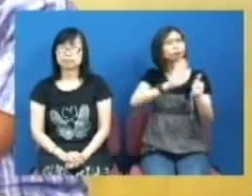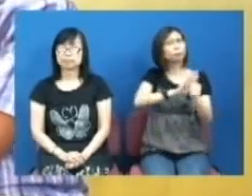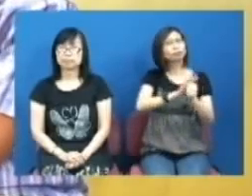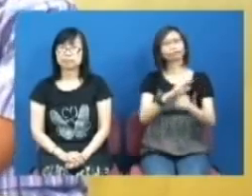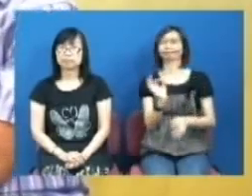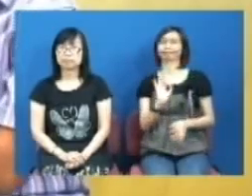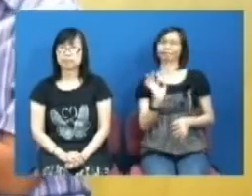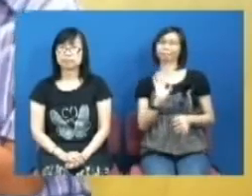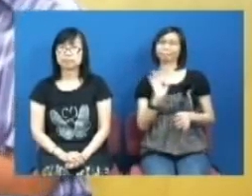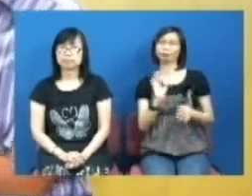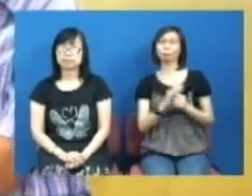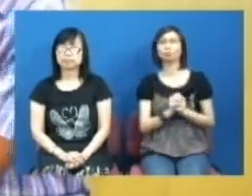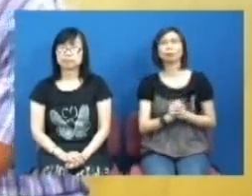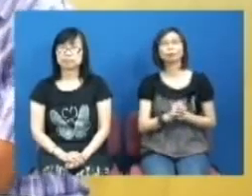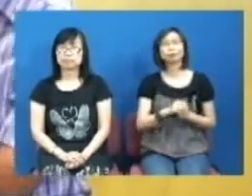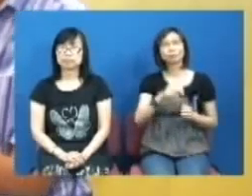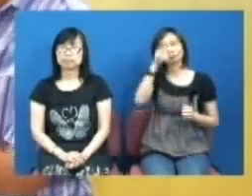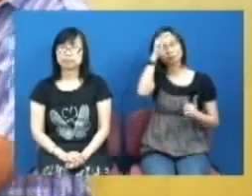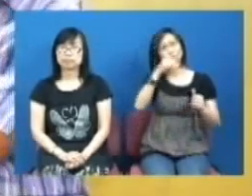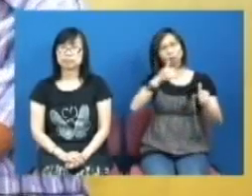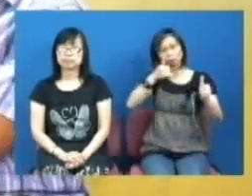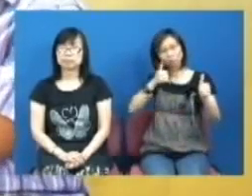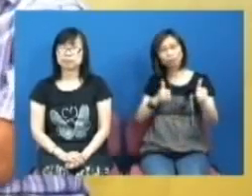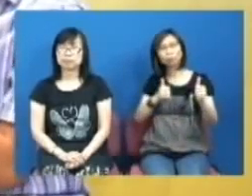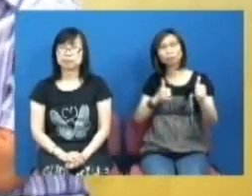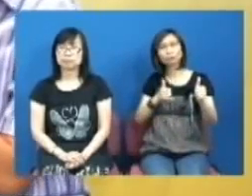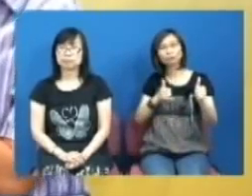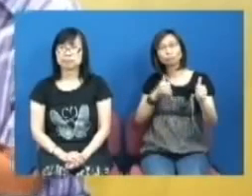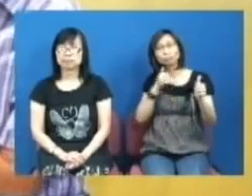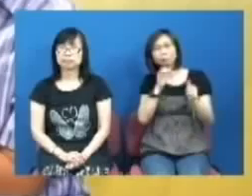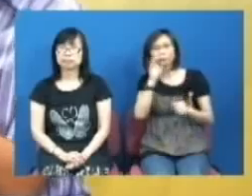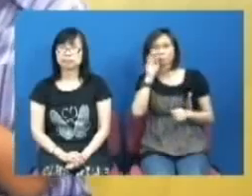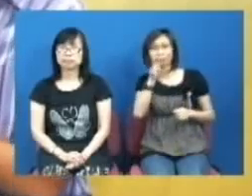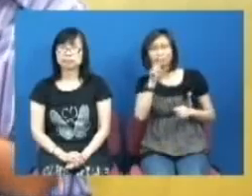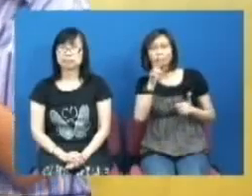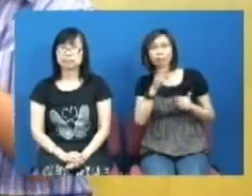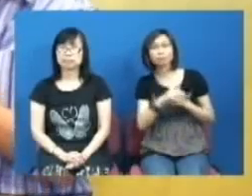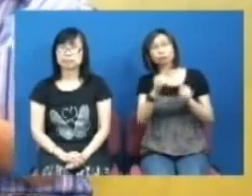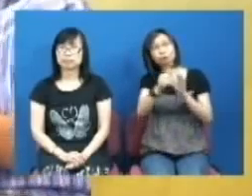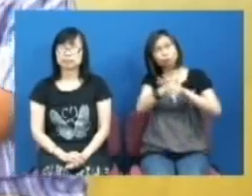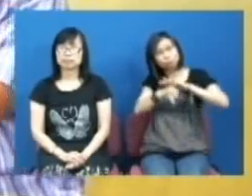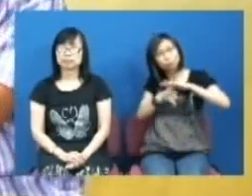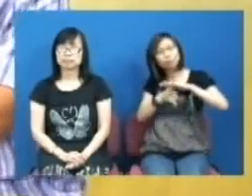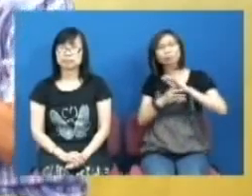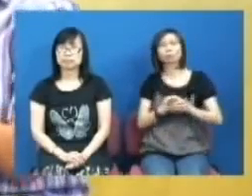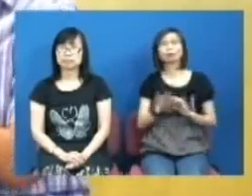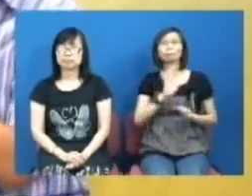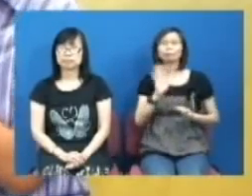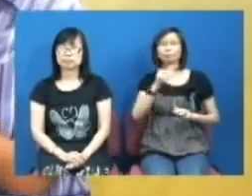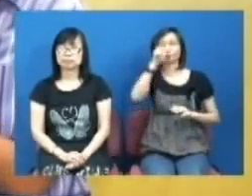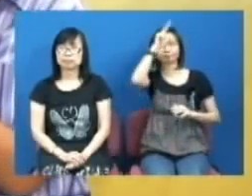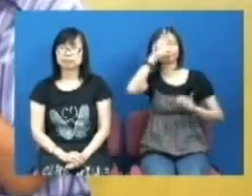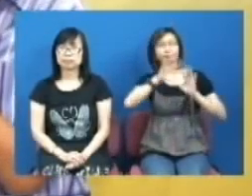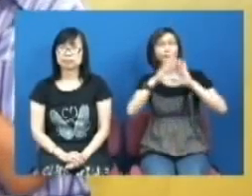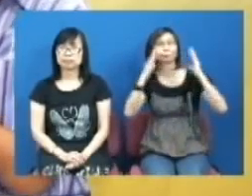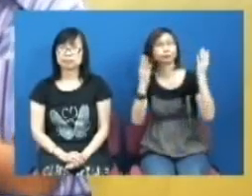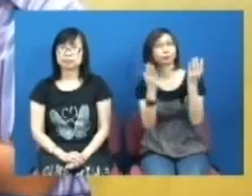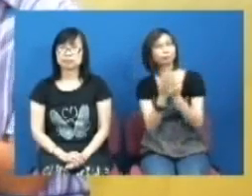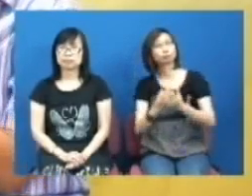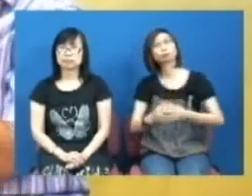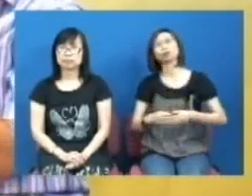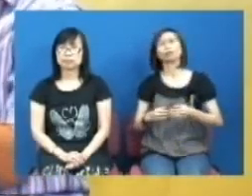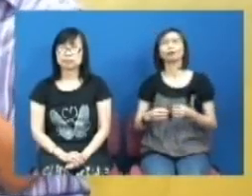面，然後出來跟著就先回去，基本上就不是由政黨去到作為一個領